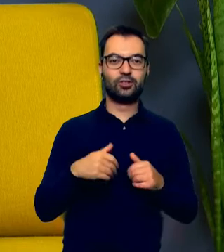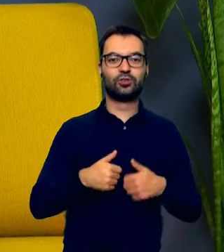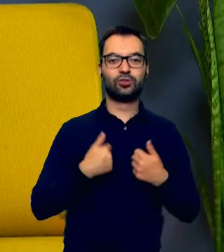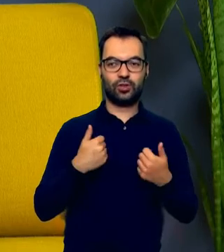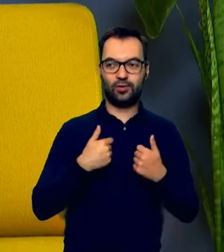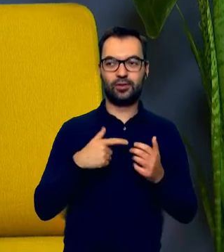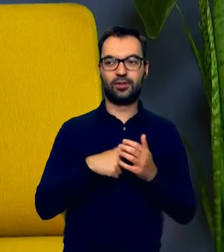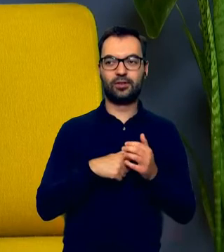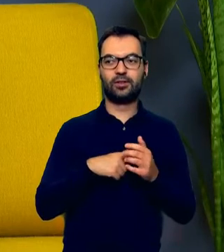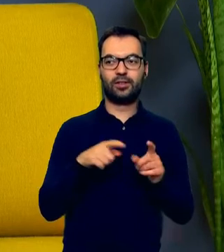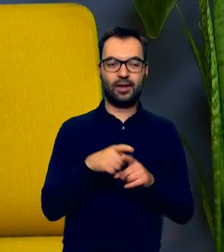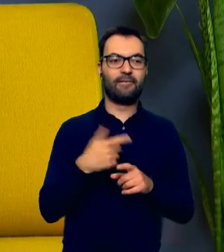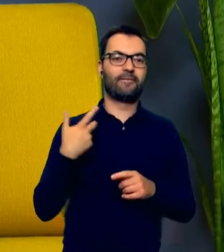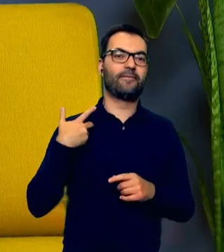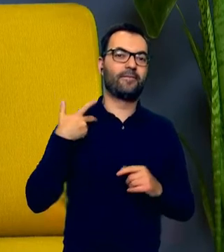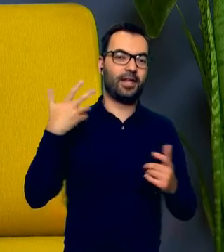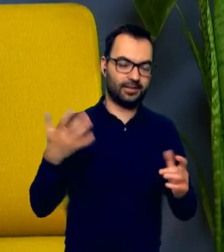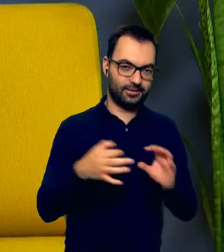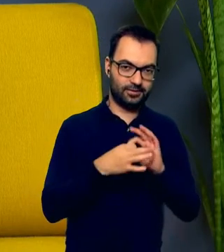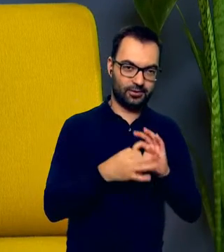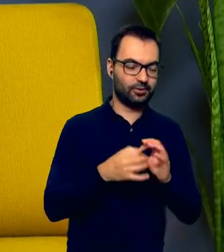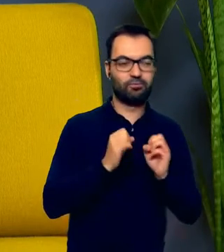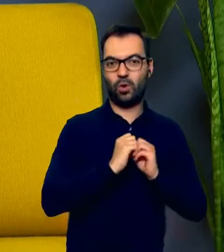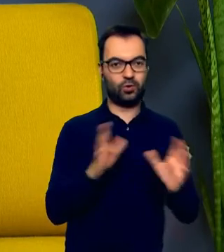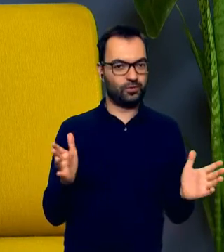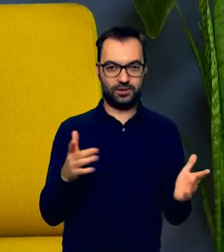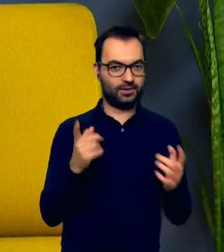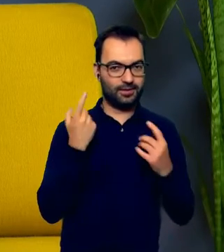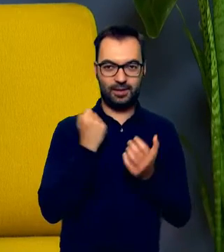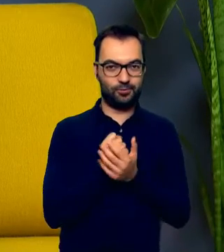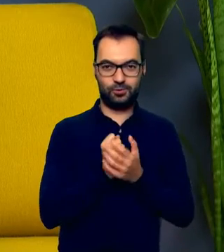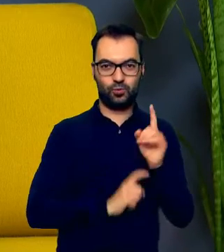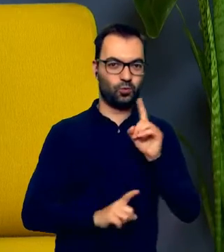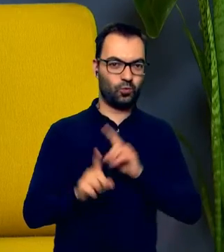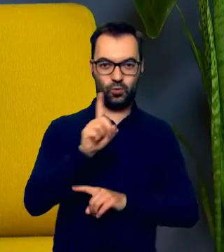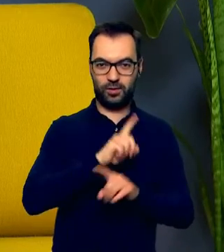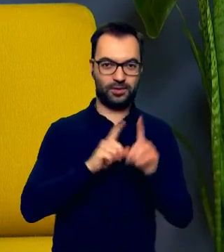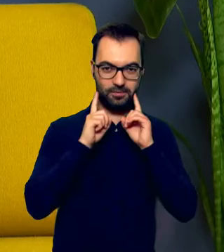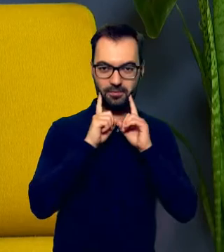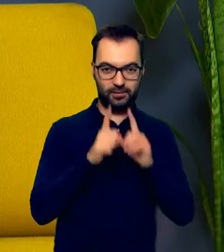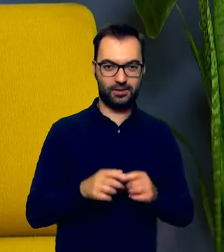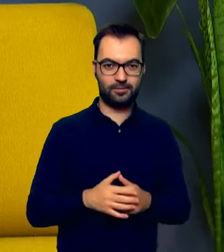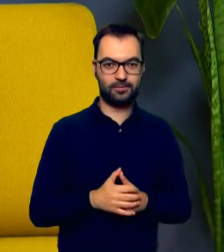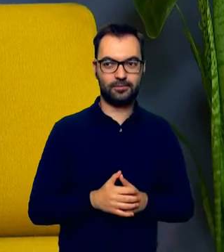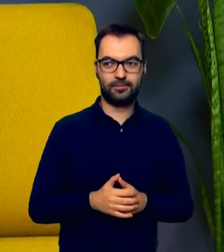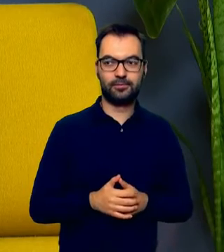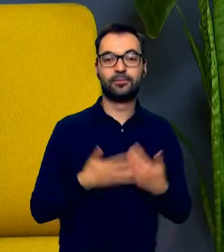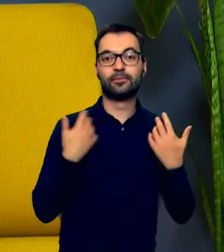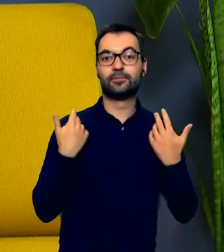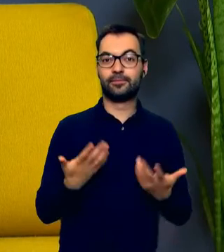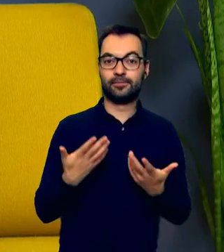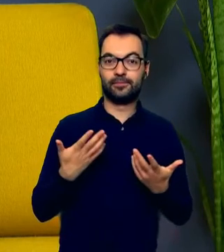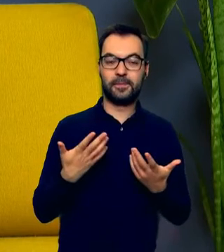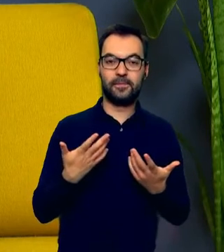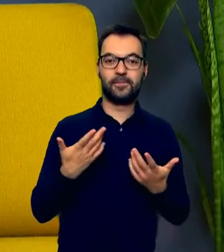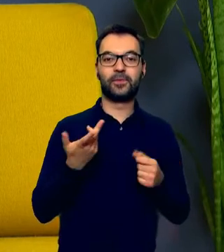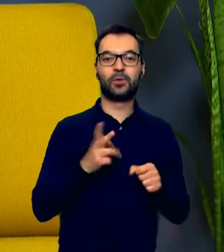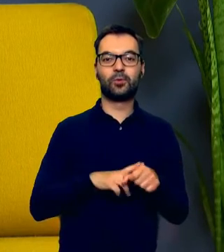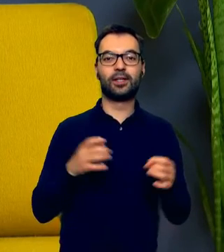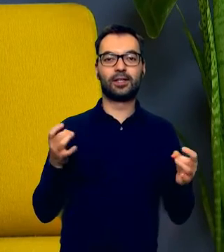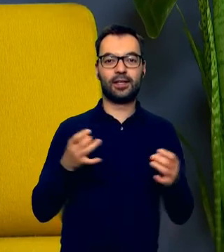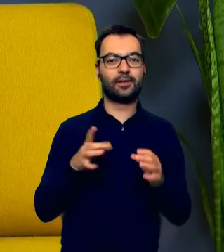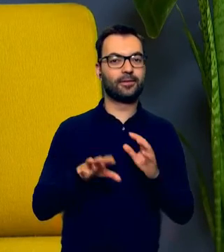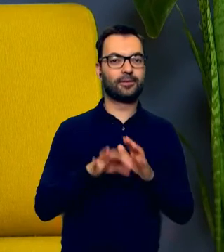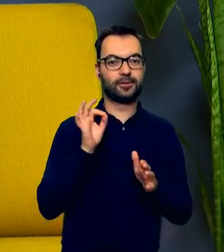Zdrowie, jak wiadomo, też się wiąże z wiekiem, tak? No to jest jasne. Myślę, że nie musimy tego tutaj też nawet naszym widzom opowiadać. Którą z